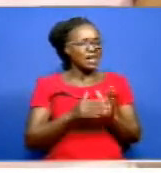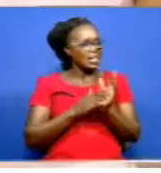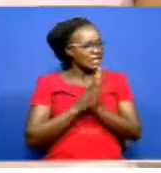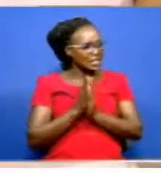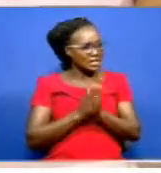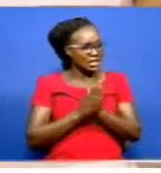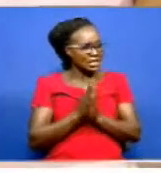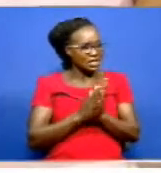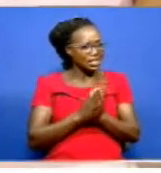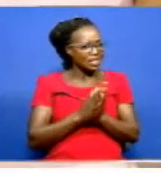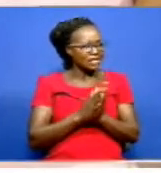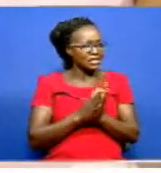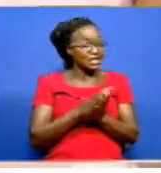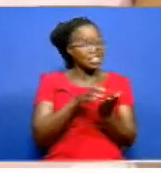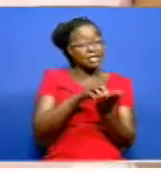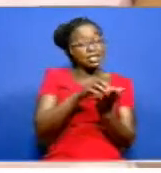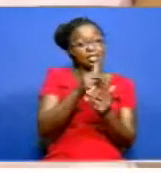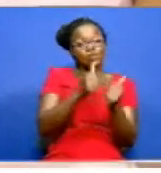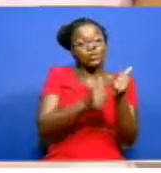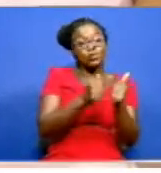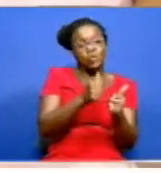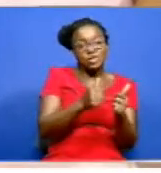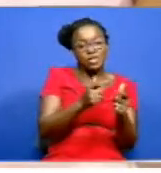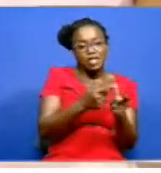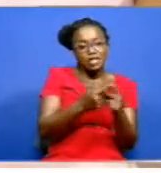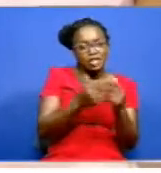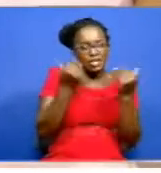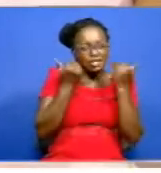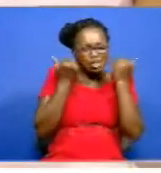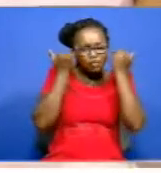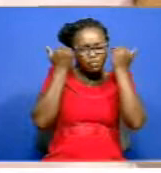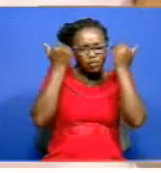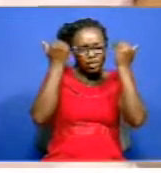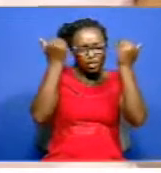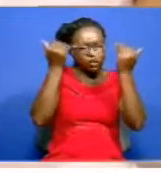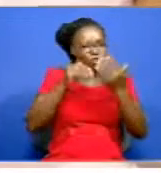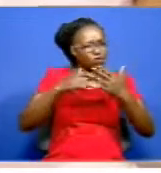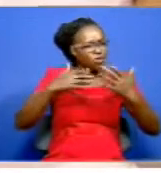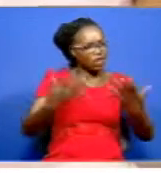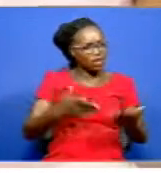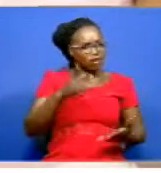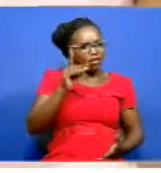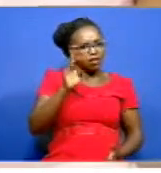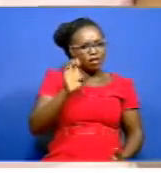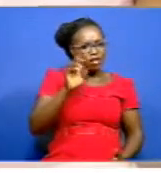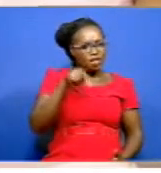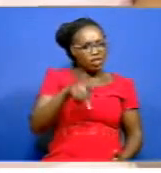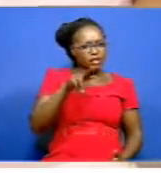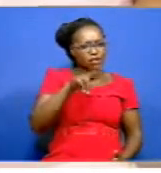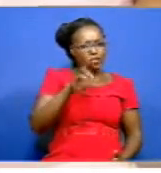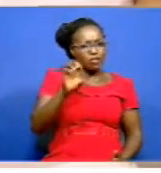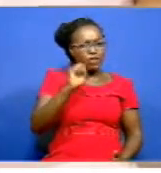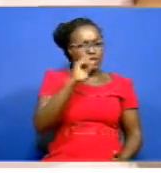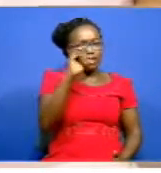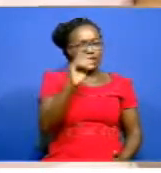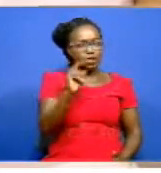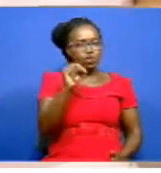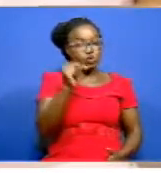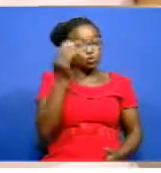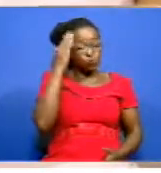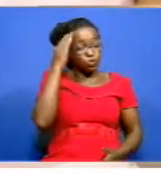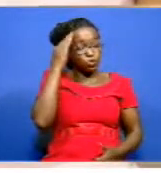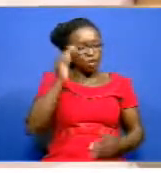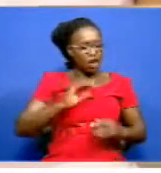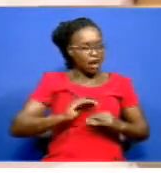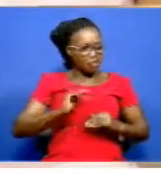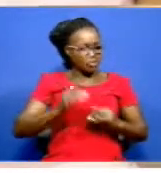anxiety ni hali gani, na tuingie alafu kwa depression pia ni hali gani, ambavyo ndo mtu atajijua kwamba mimi ni mjamzito na